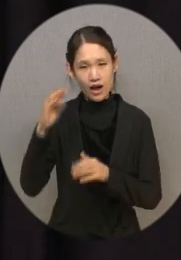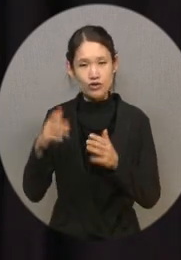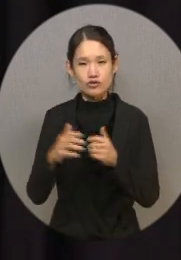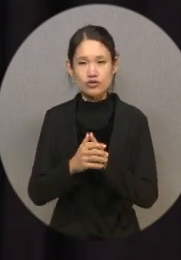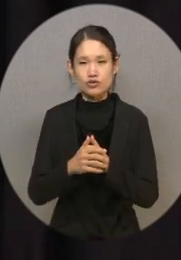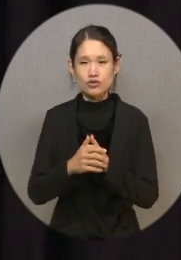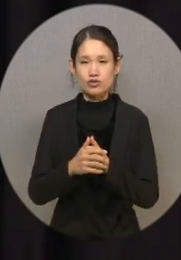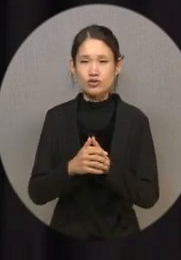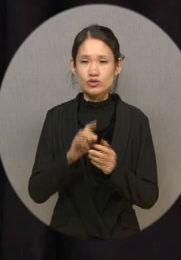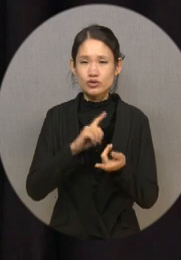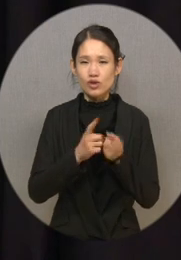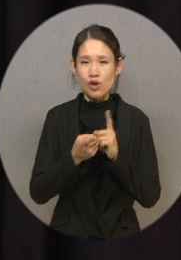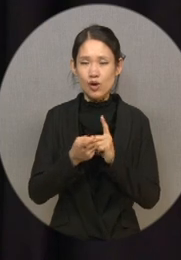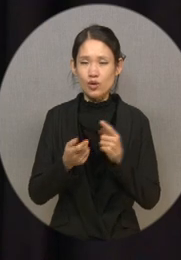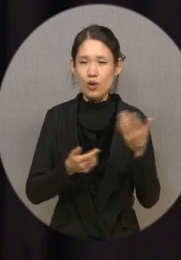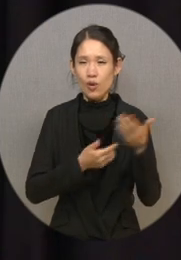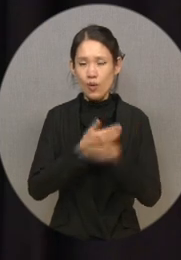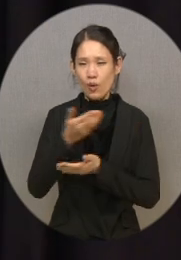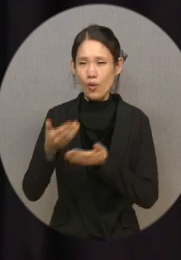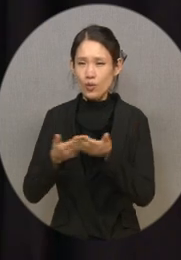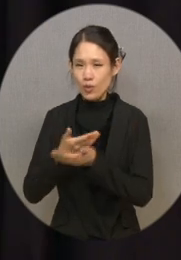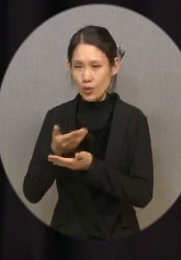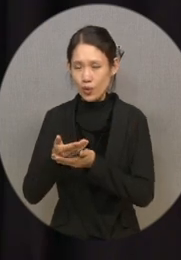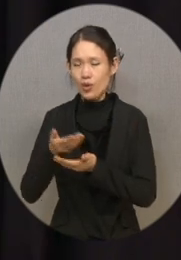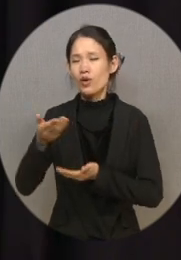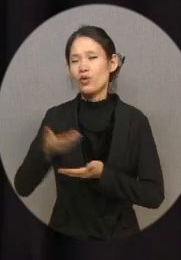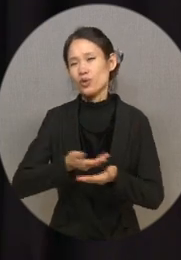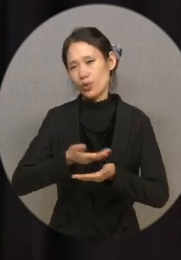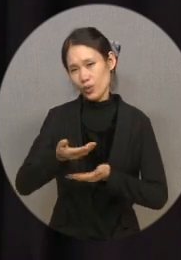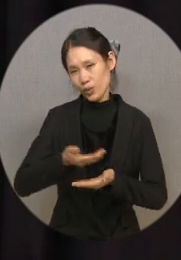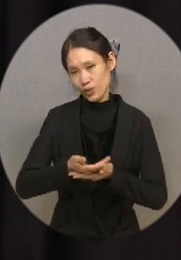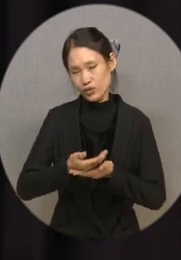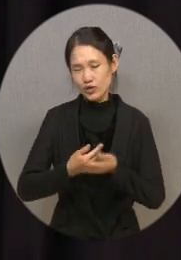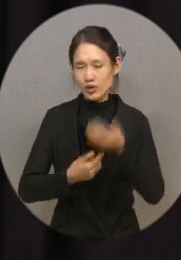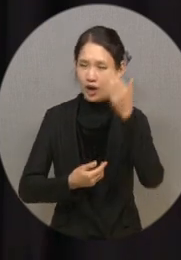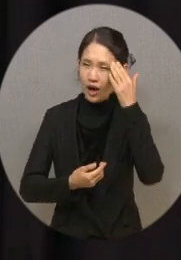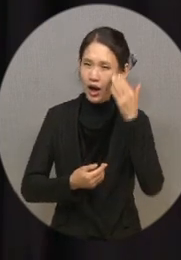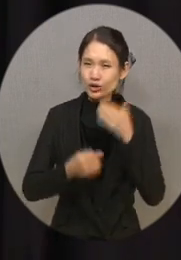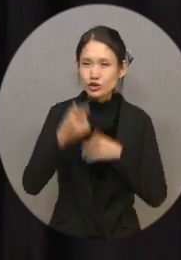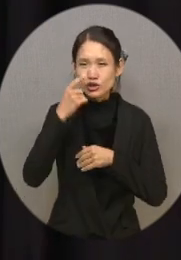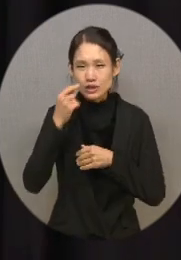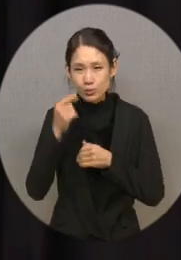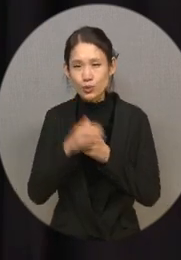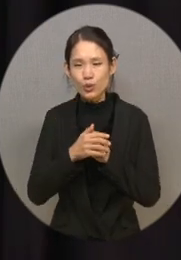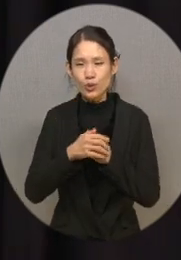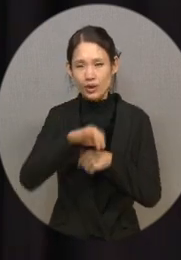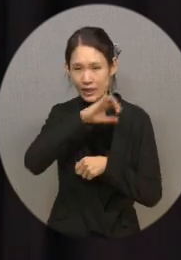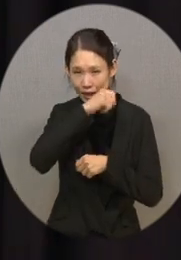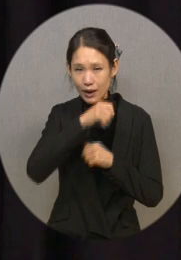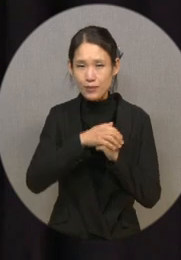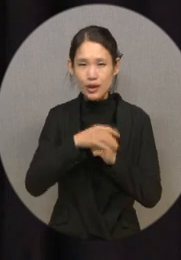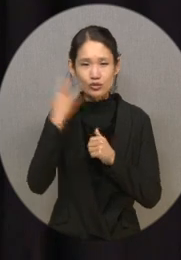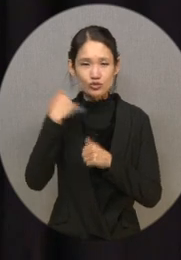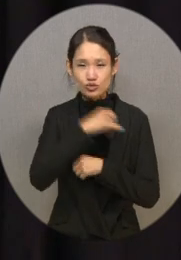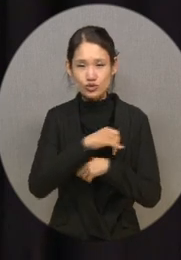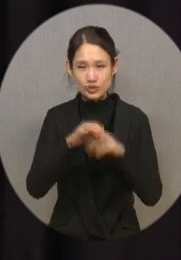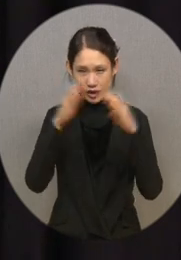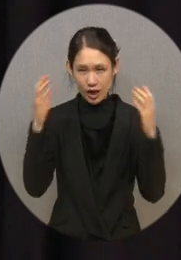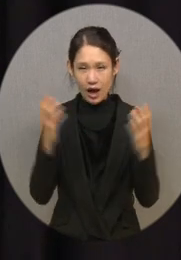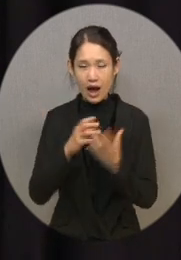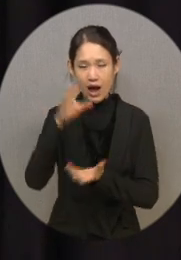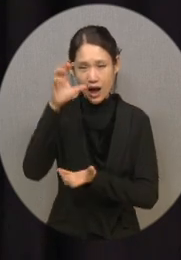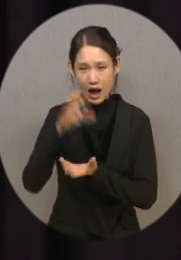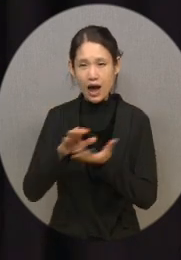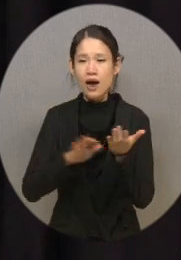우리가 교류를 가져가지고 정말 일본, 한국, 뭐 대만, 뭐 또 중국, 몽골 이런 나라까지 다